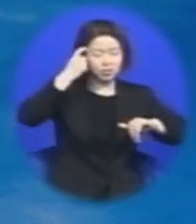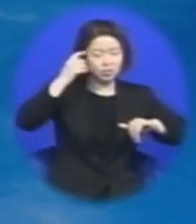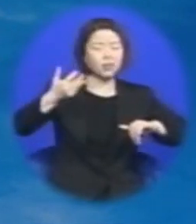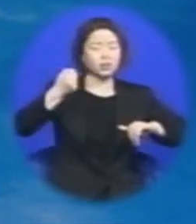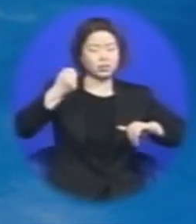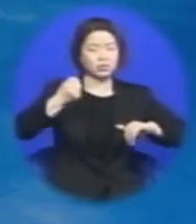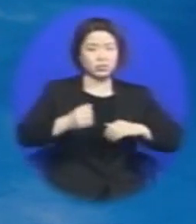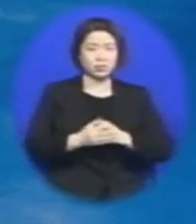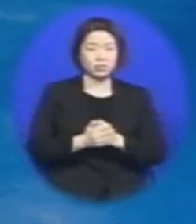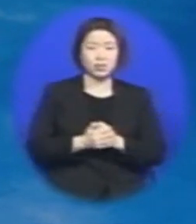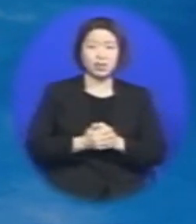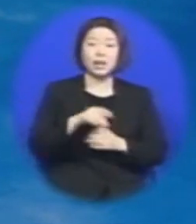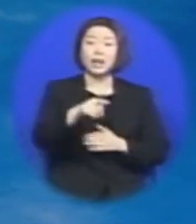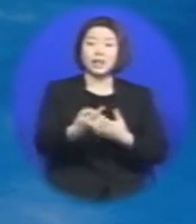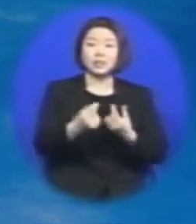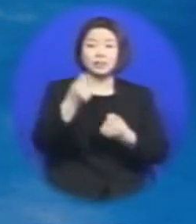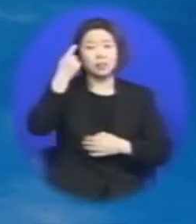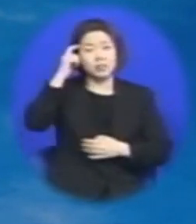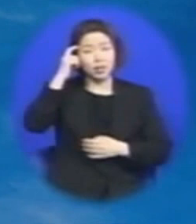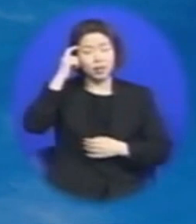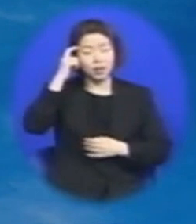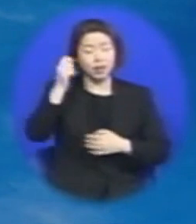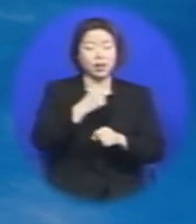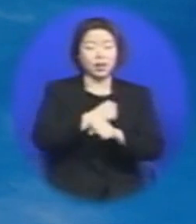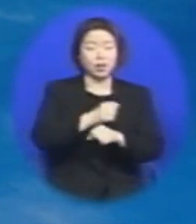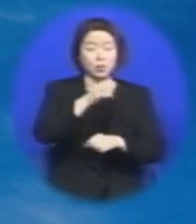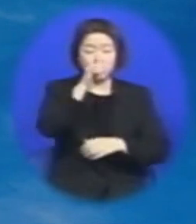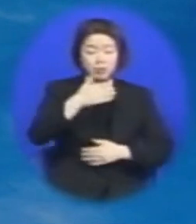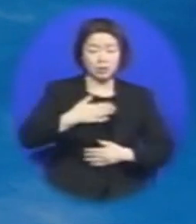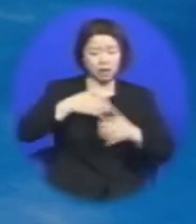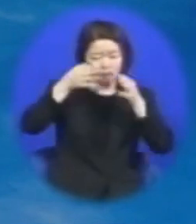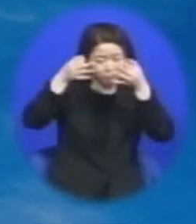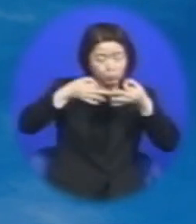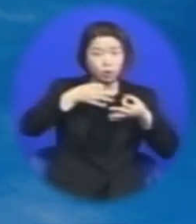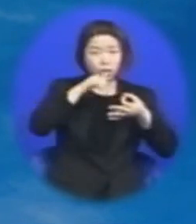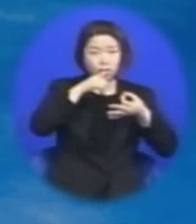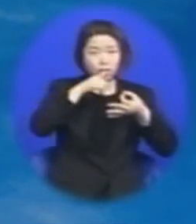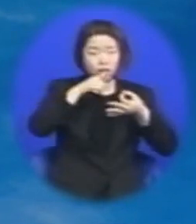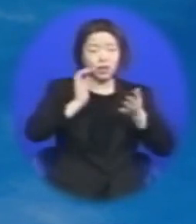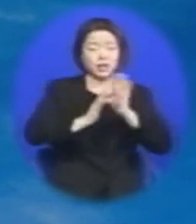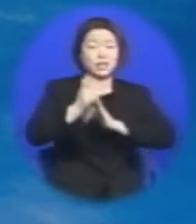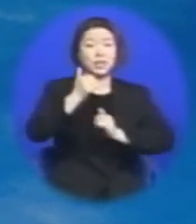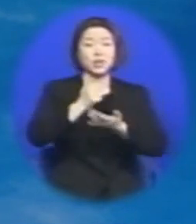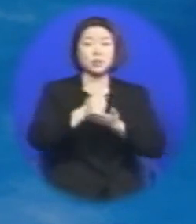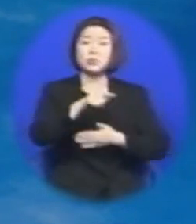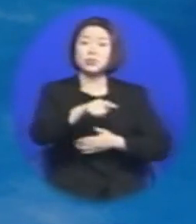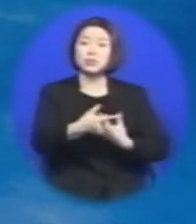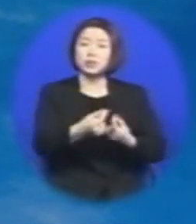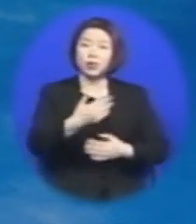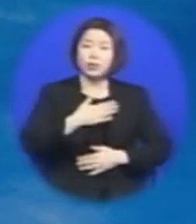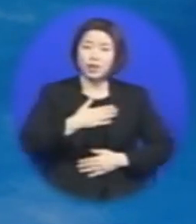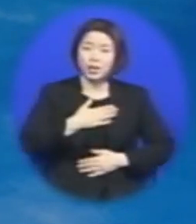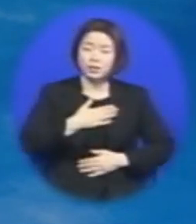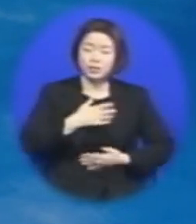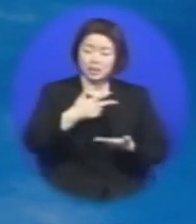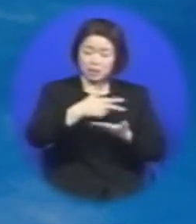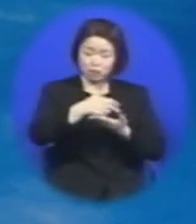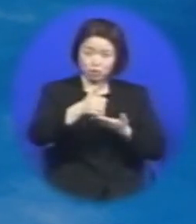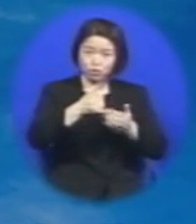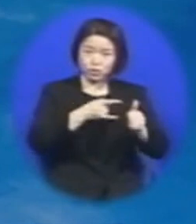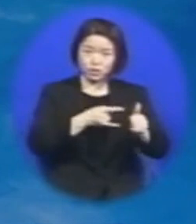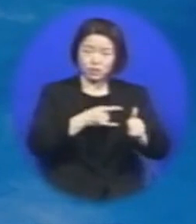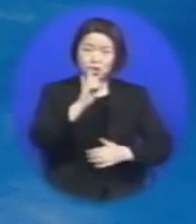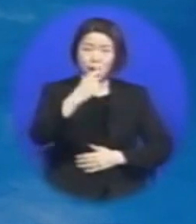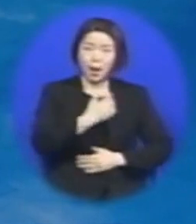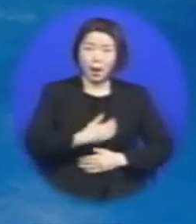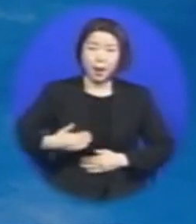나 그런 생각을 하고 있는 나 자신을 생각했습니다 예수님은 그런 나를 주님께서 한